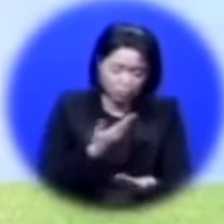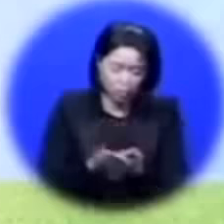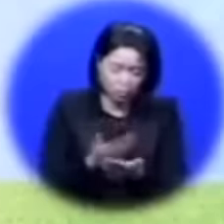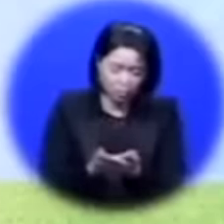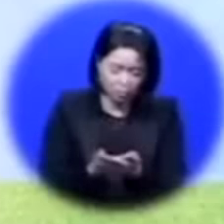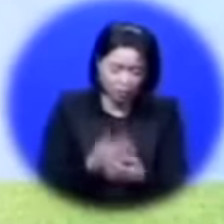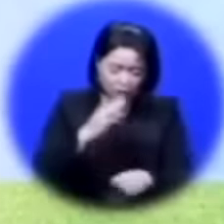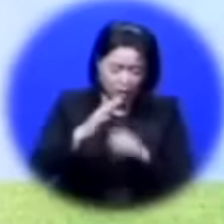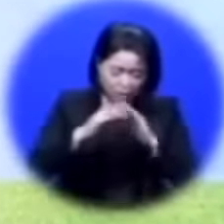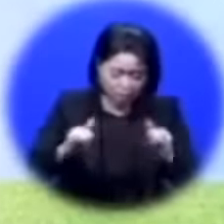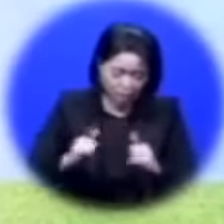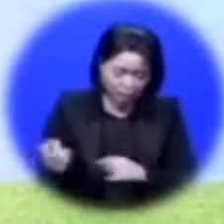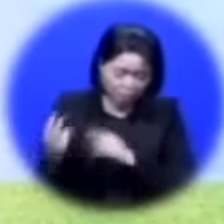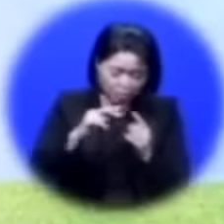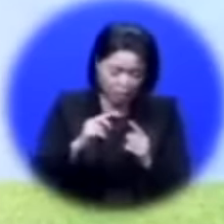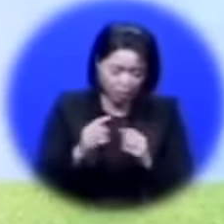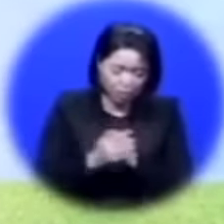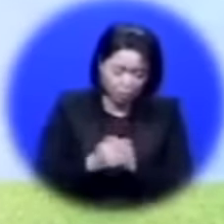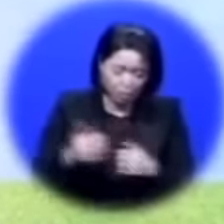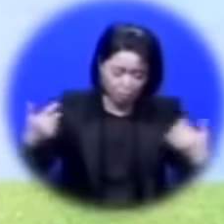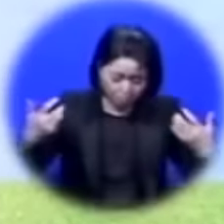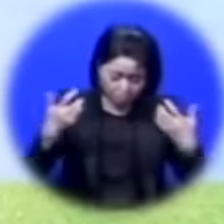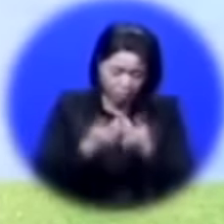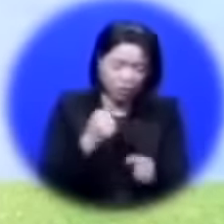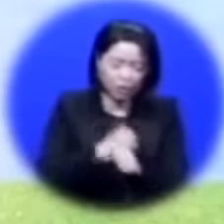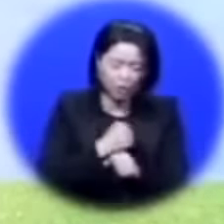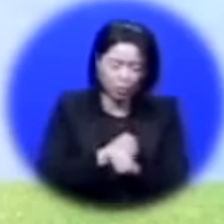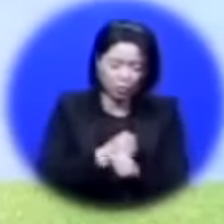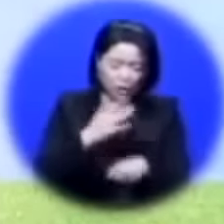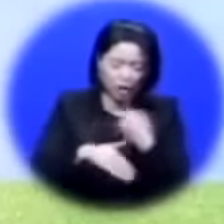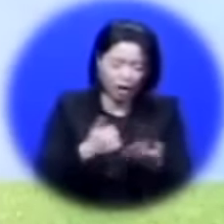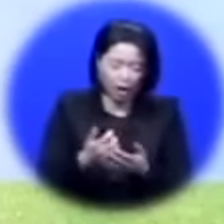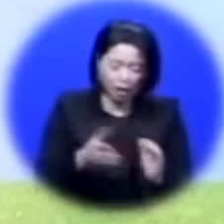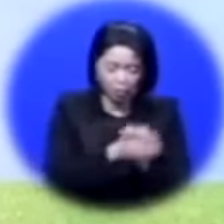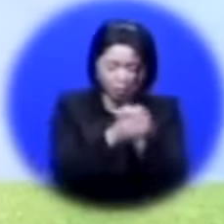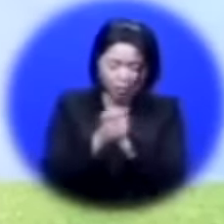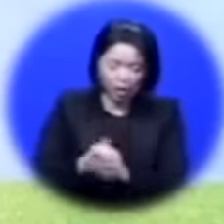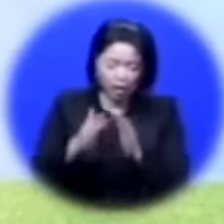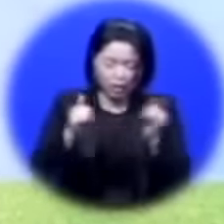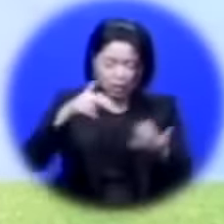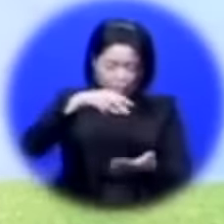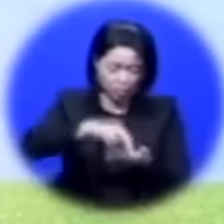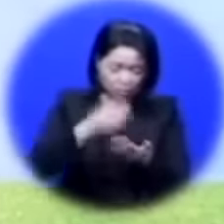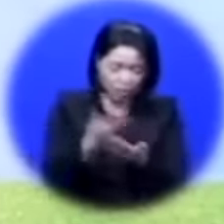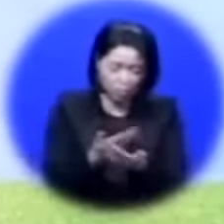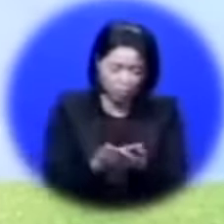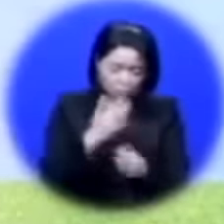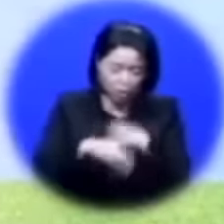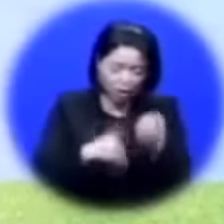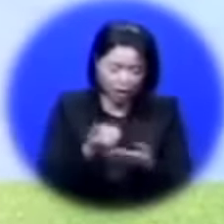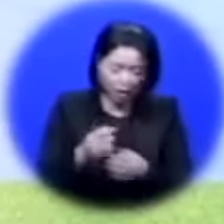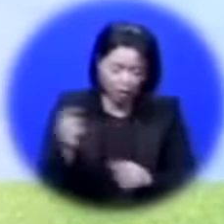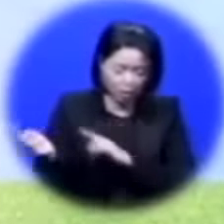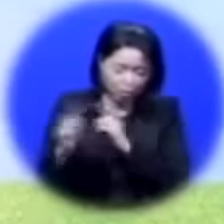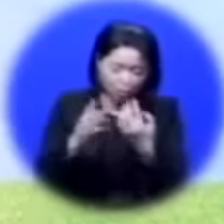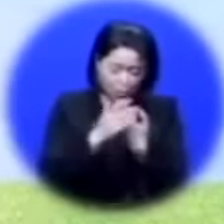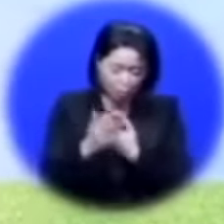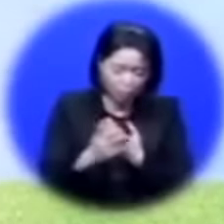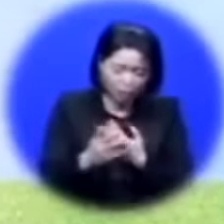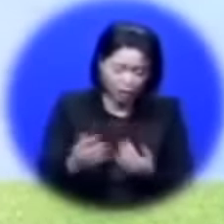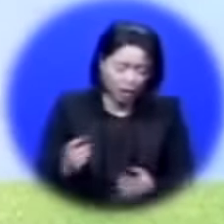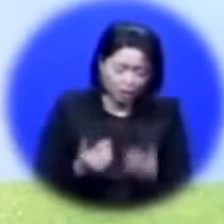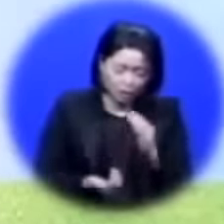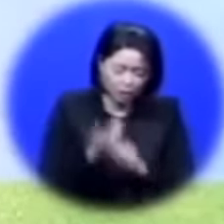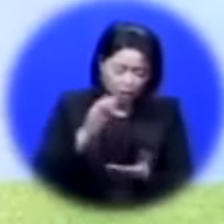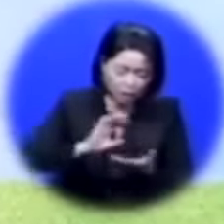사람들을 살려내고 풍성케 하고 하나님 화해 자로 서게 하시고 하나님의 부흥이 일어나는 일에 쓰임을